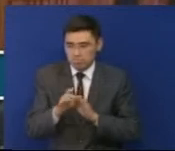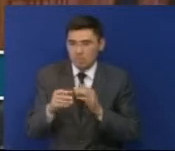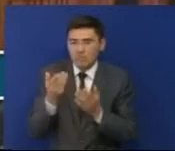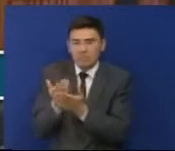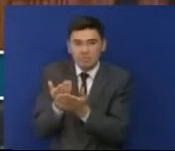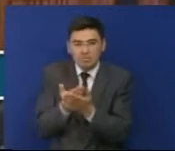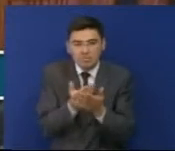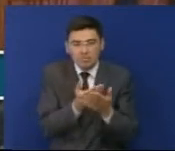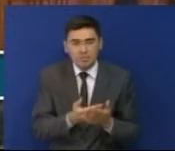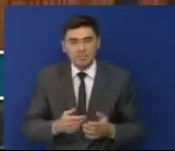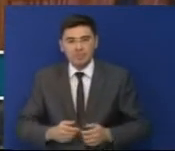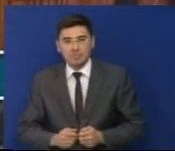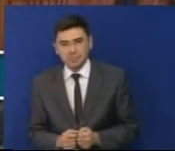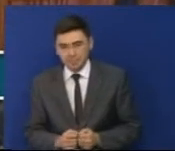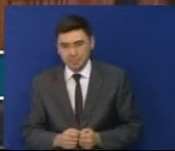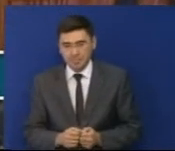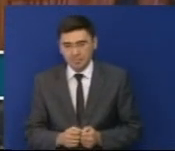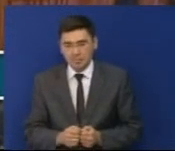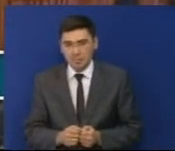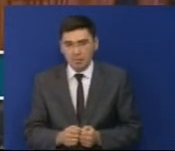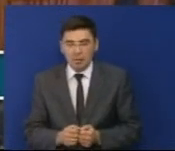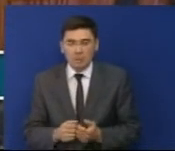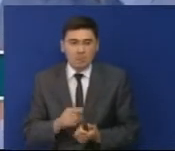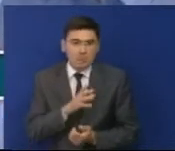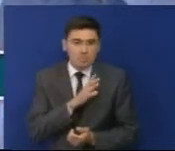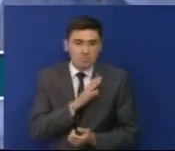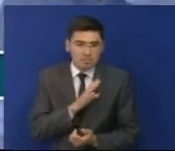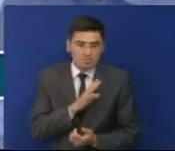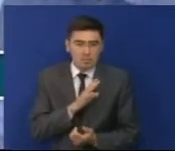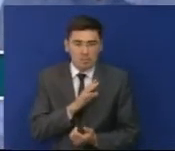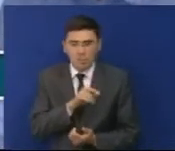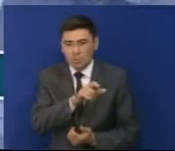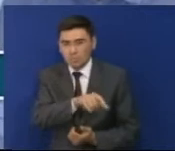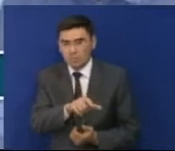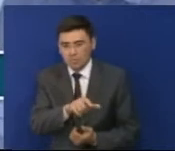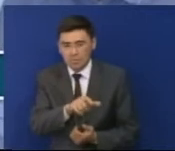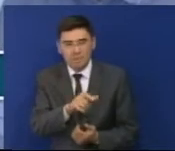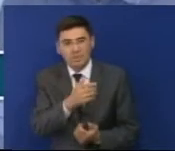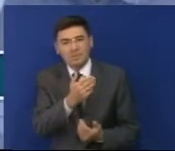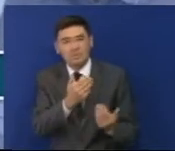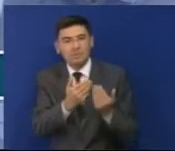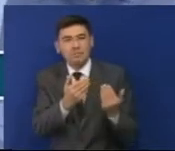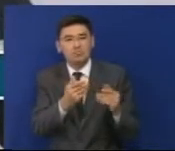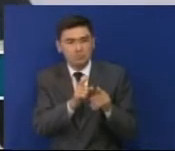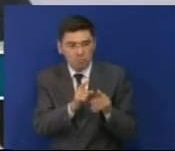мемлекеттік мекемелермен өзара әрекет ету үрдісін жақсарту бойынша азаматтардан ұсыныстар